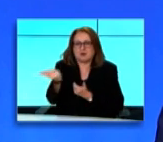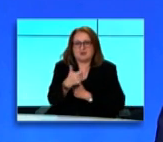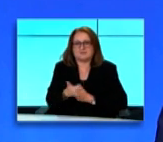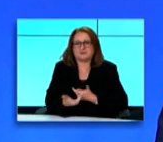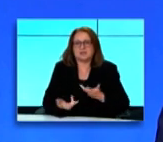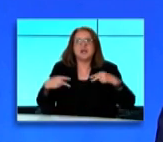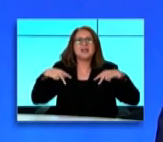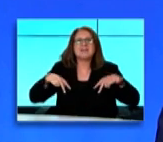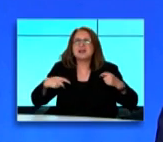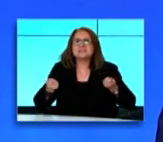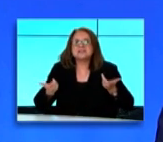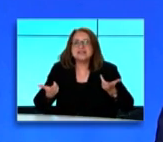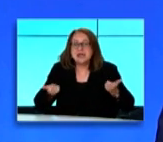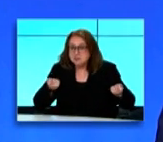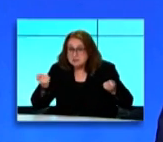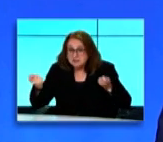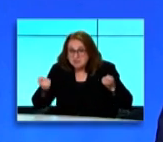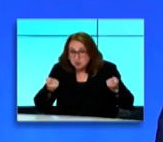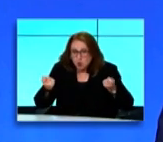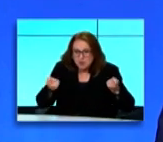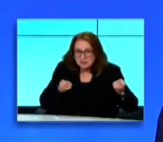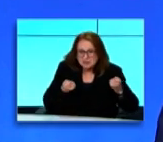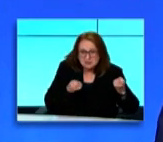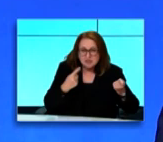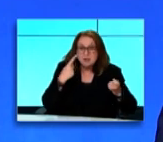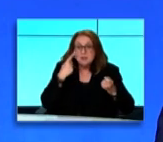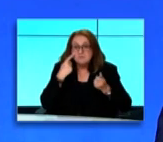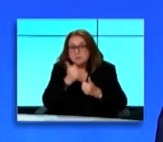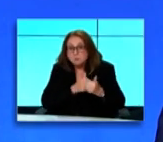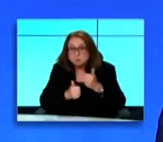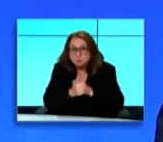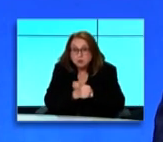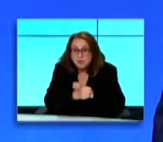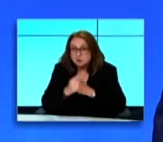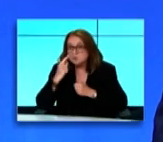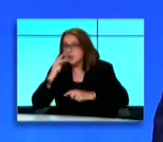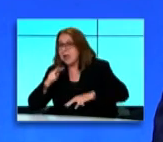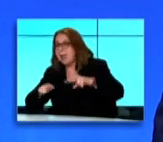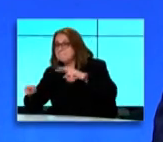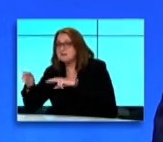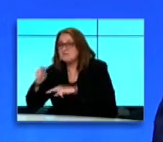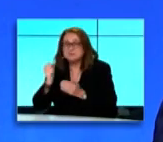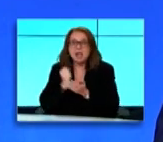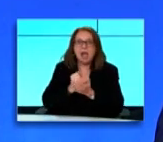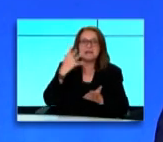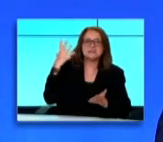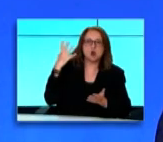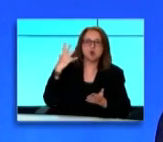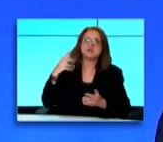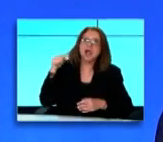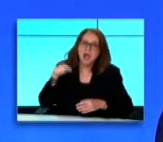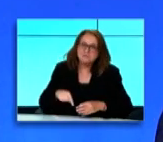ορίζει προτεραιότητες, αξιολογεί και επιβλέπει. Αυτός είναι ο ρόλος του επιτελικού